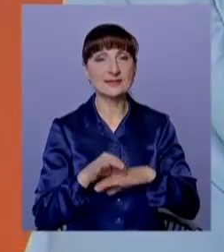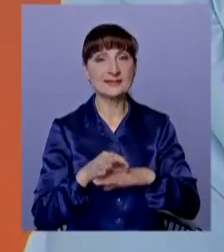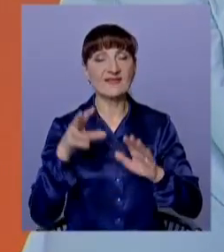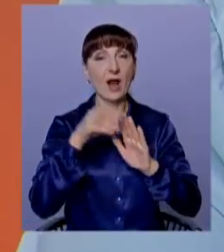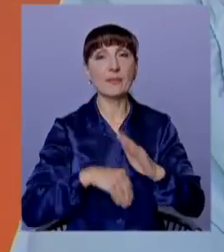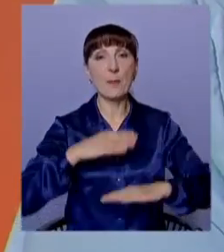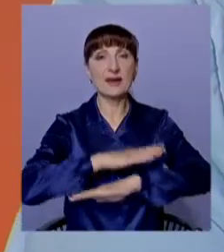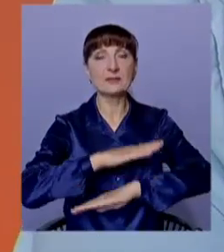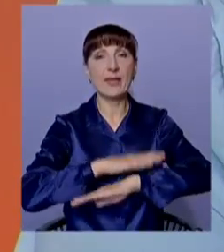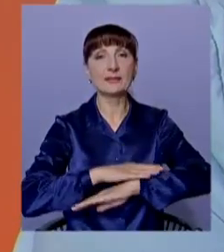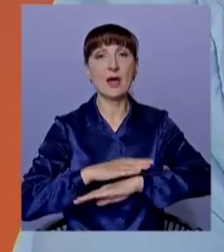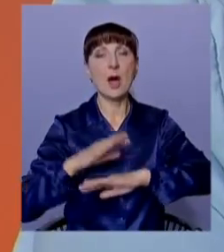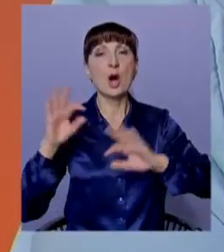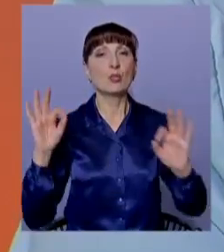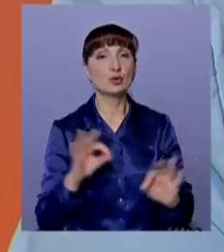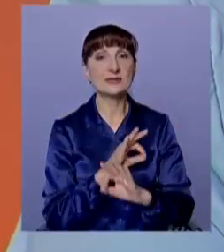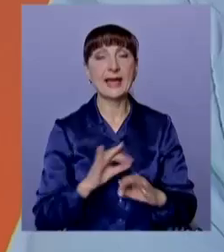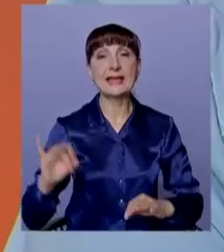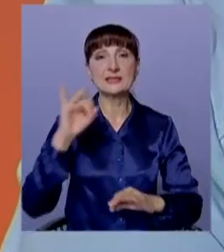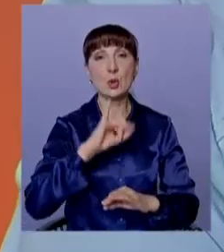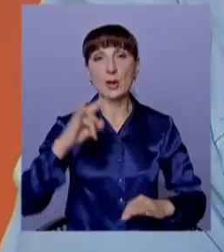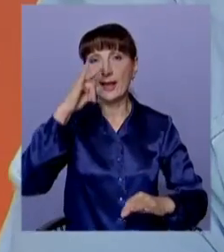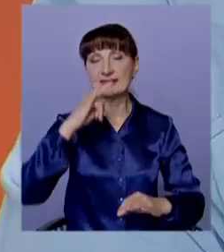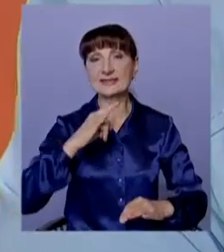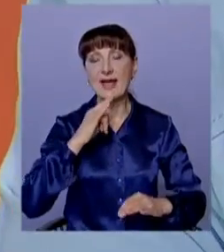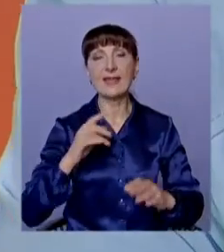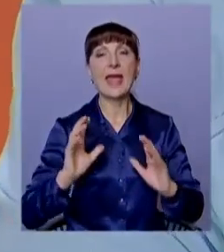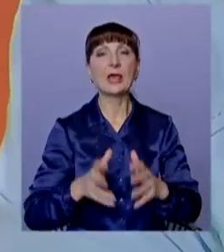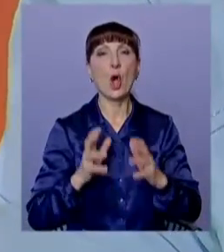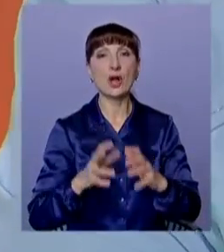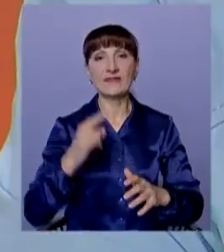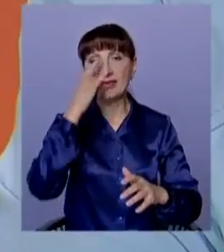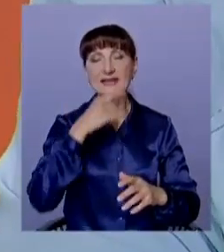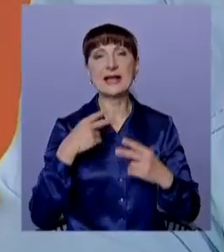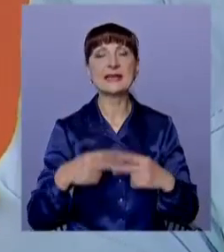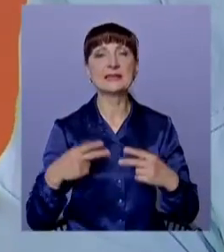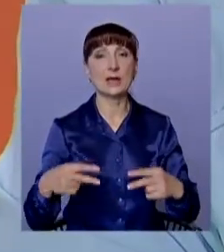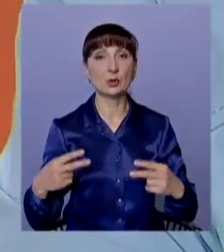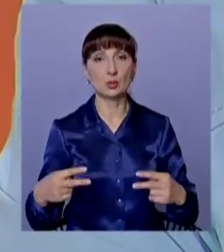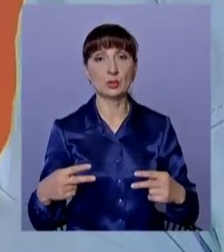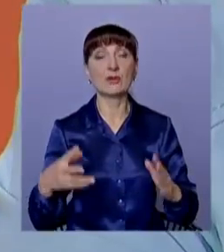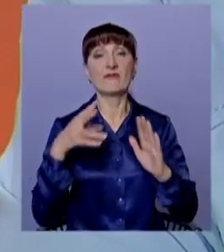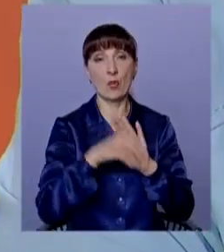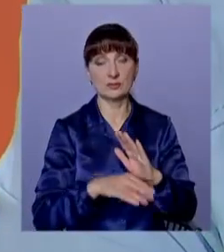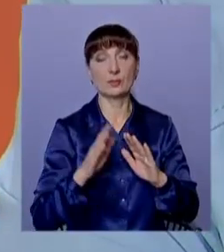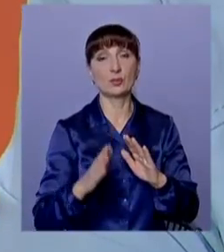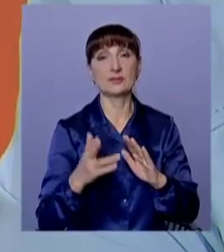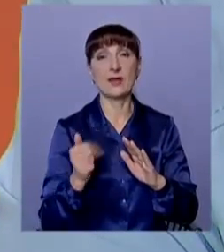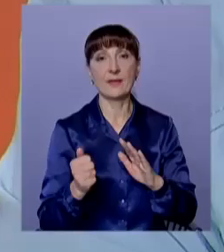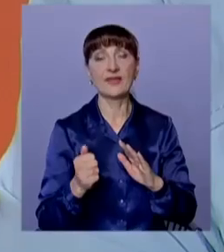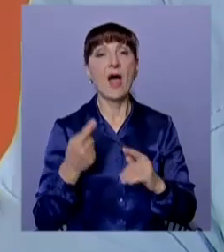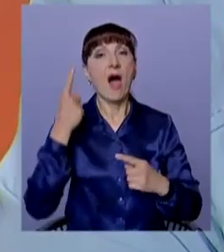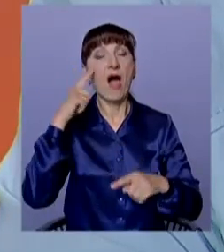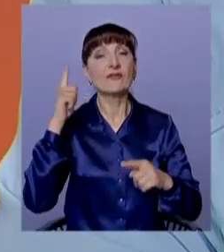рамках предмета музыка, история Казахстана, география и казахская литература. В настоящее время уже